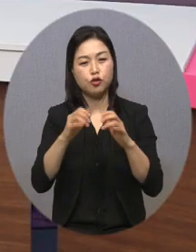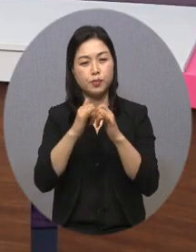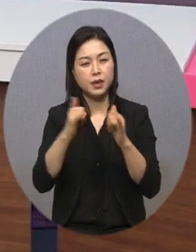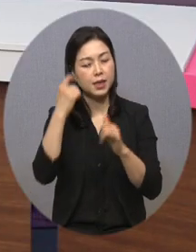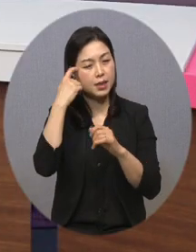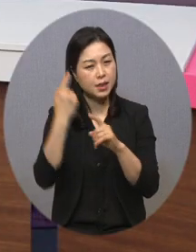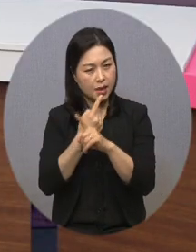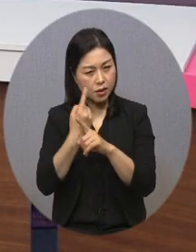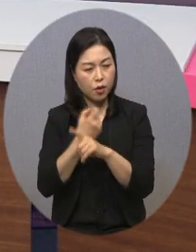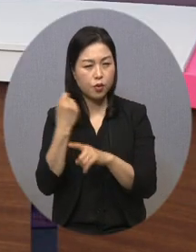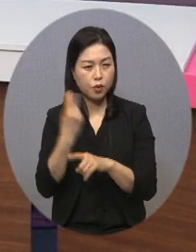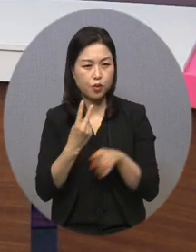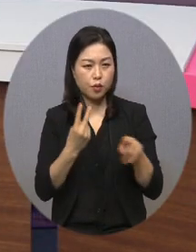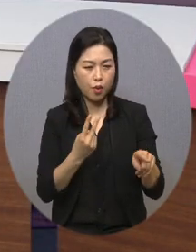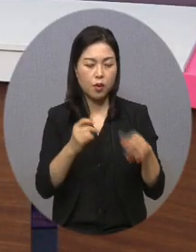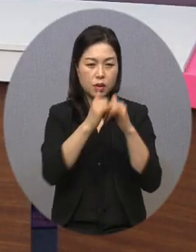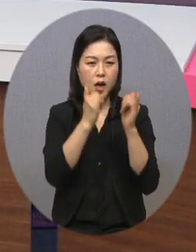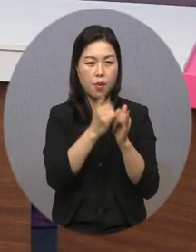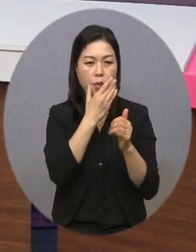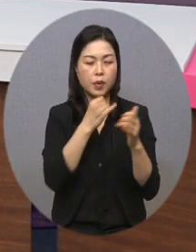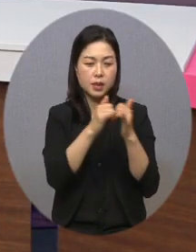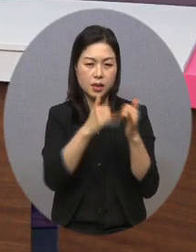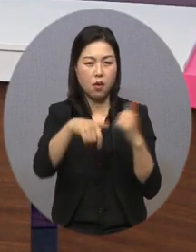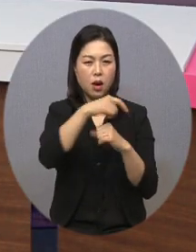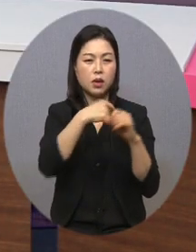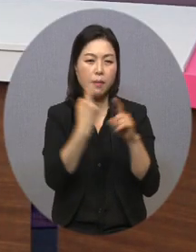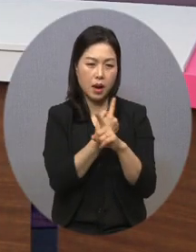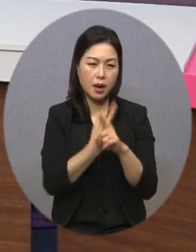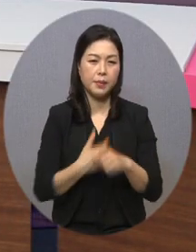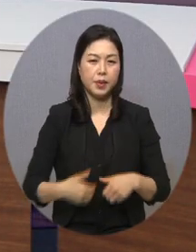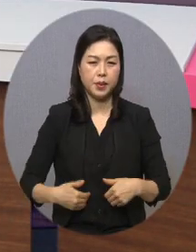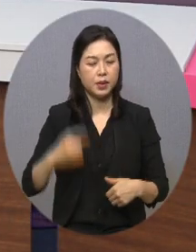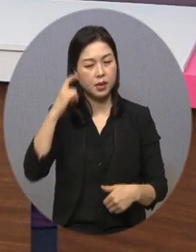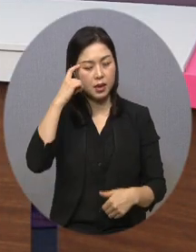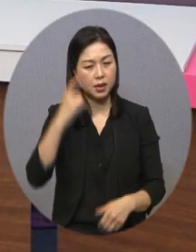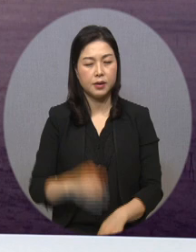개선과 처우 개선이 이루어질 거라고 봅니다. 예.